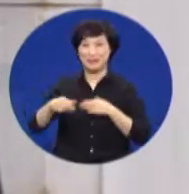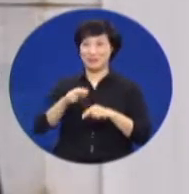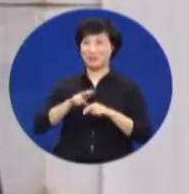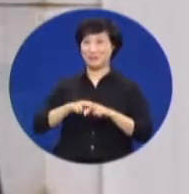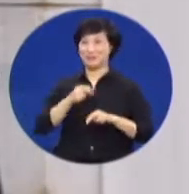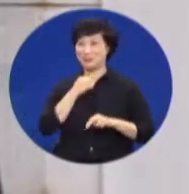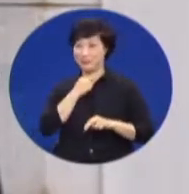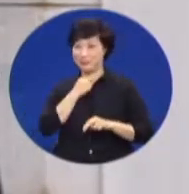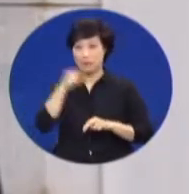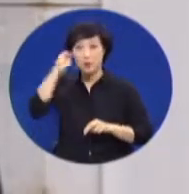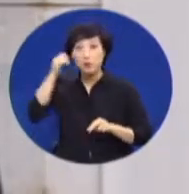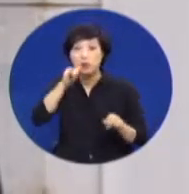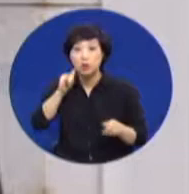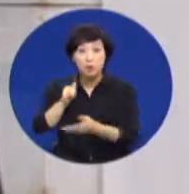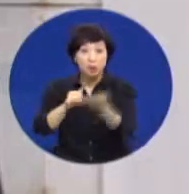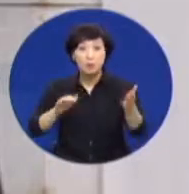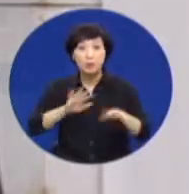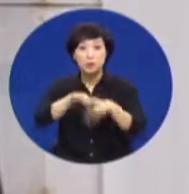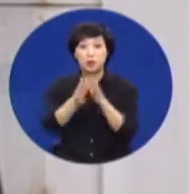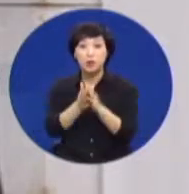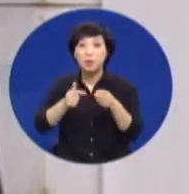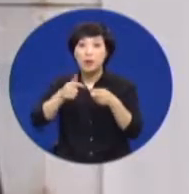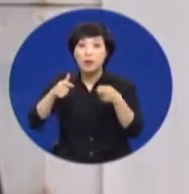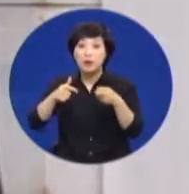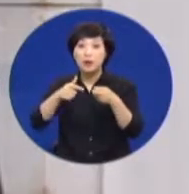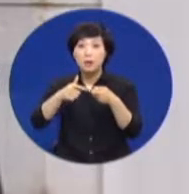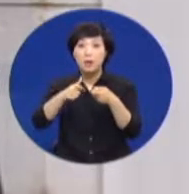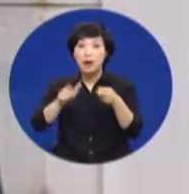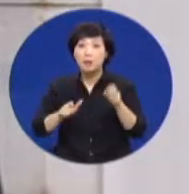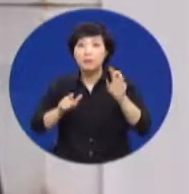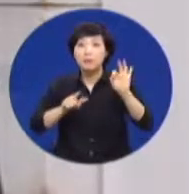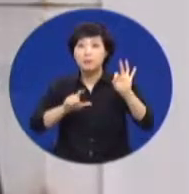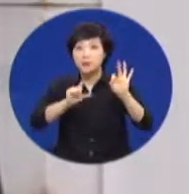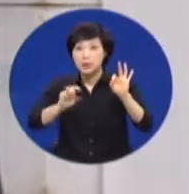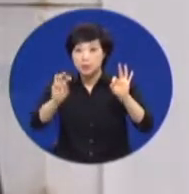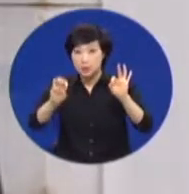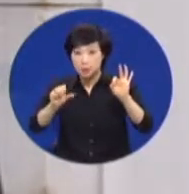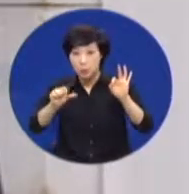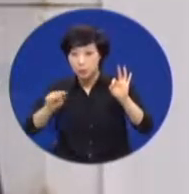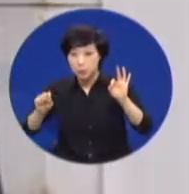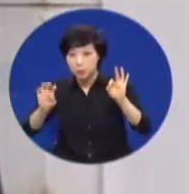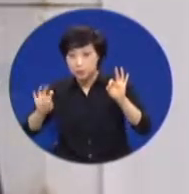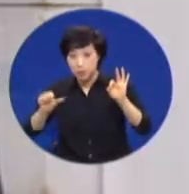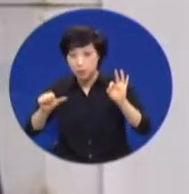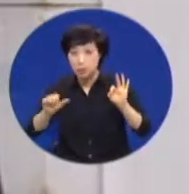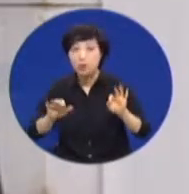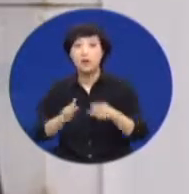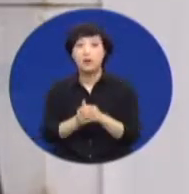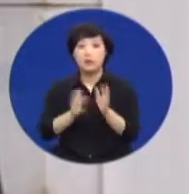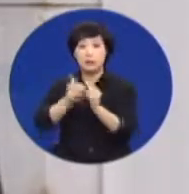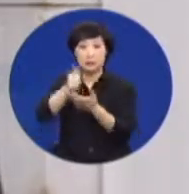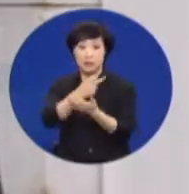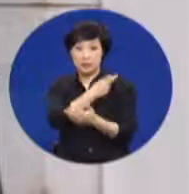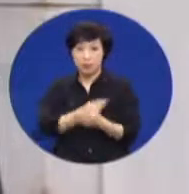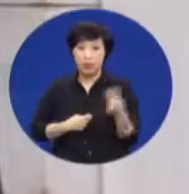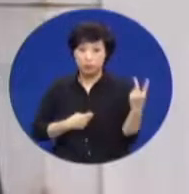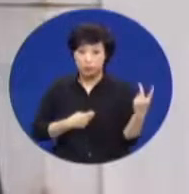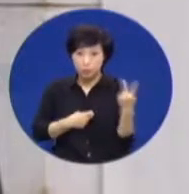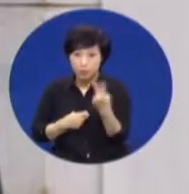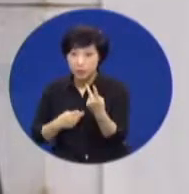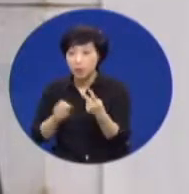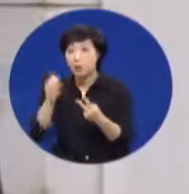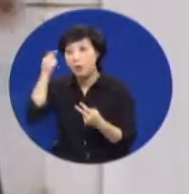마가복음 10장 35절로 45절에 세베대의 두 아들이 예수님 영광 중에 계실